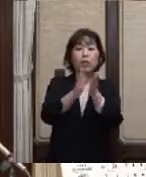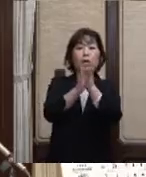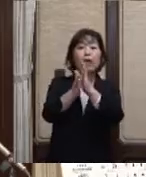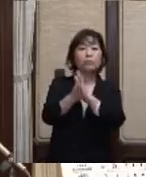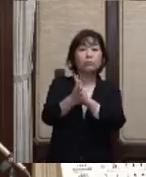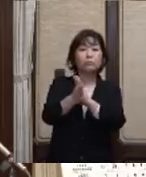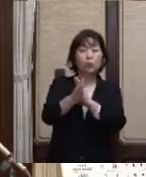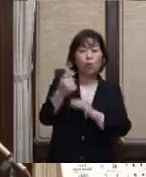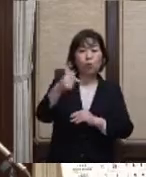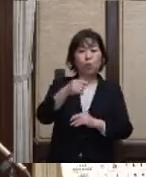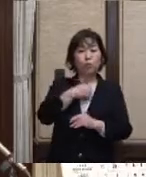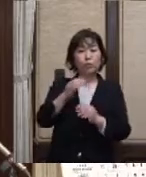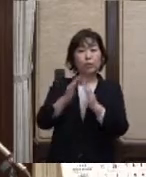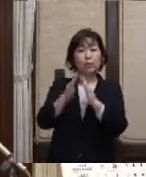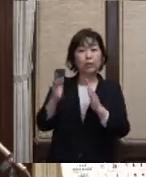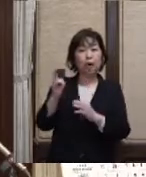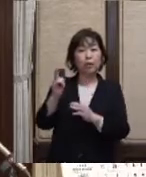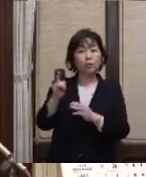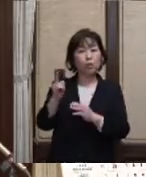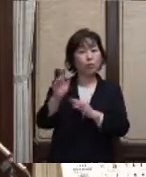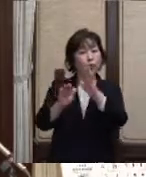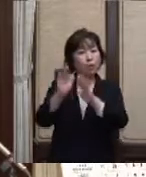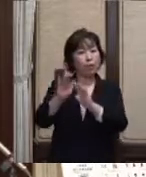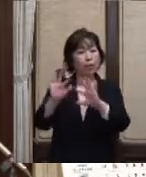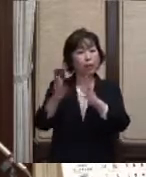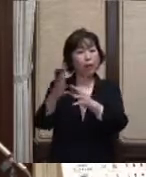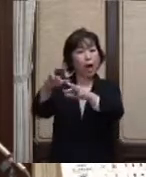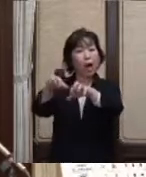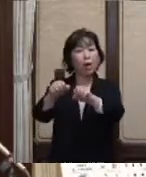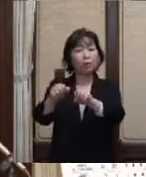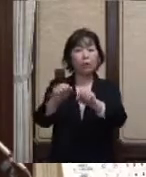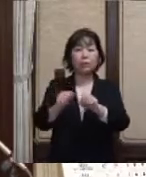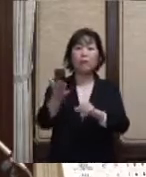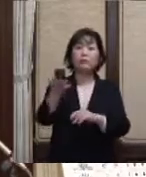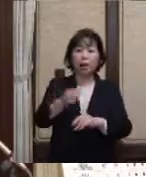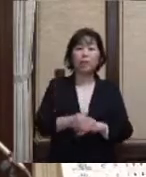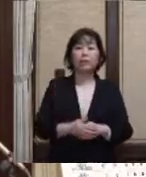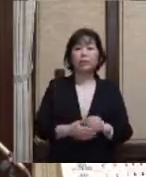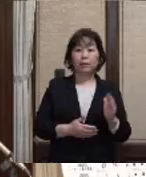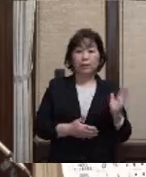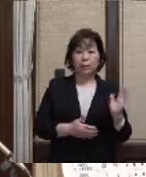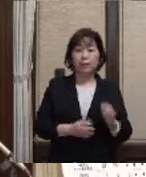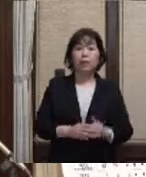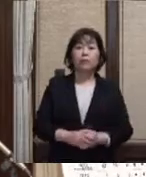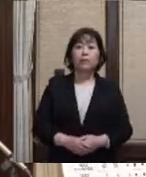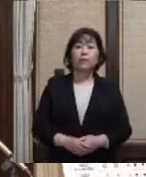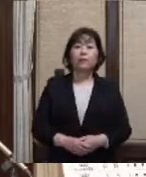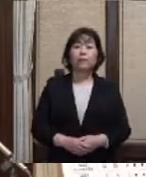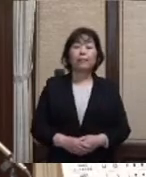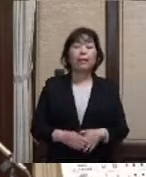の教育委員会の方でそのような事態がないかということは把握されてますか。 そうです、